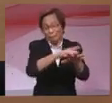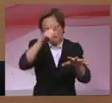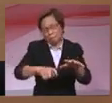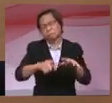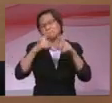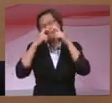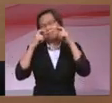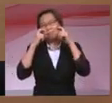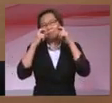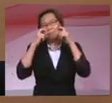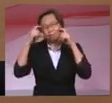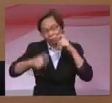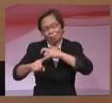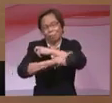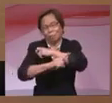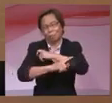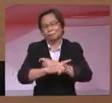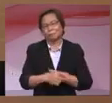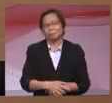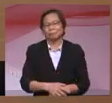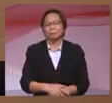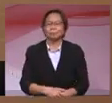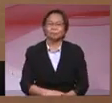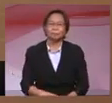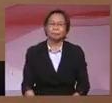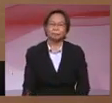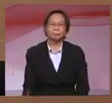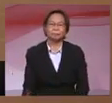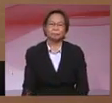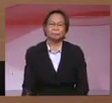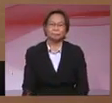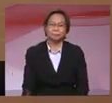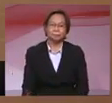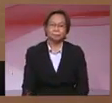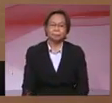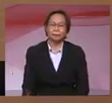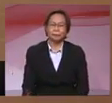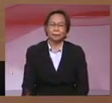kita bersesak, tentu saja tidak kenalah. Kerana tidak ada kesesakan. Jadi